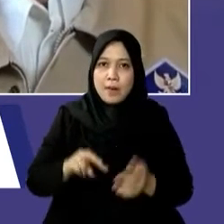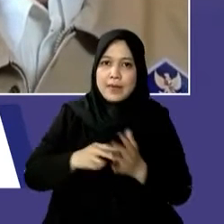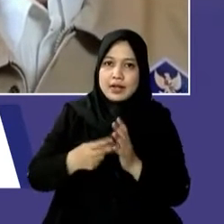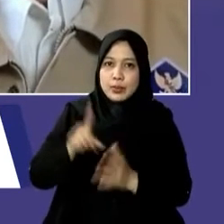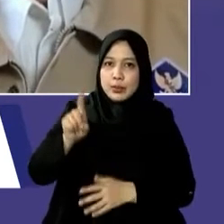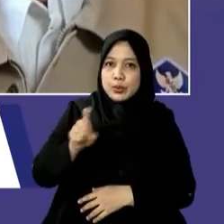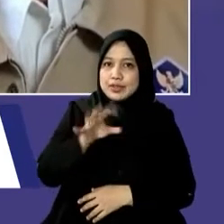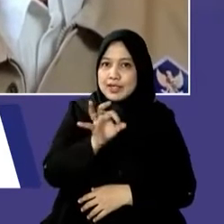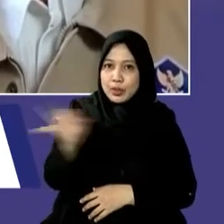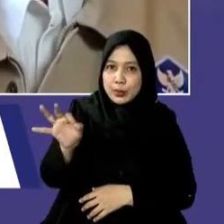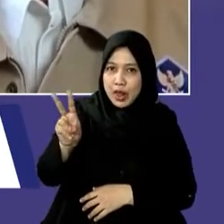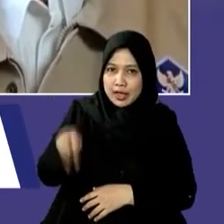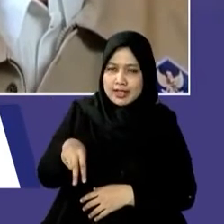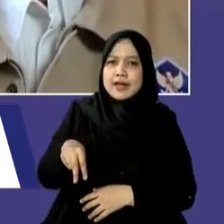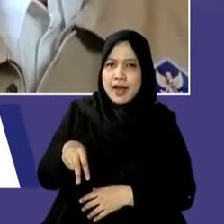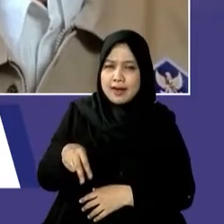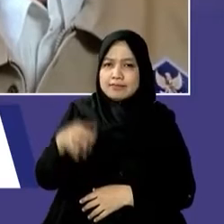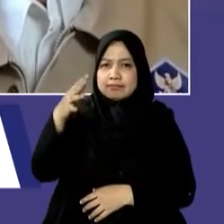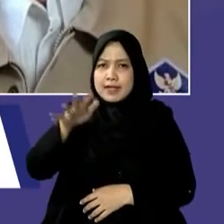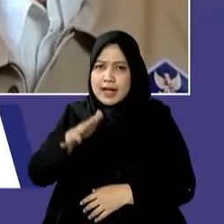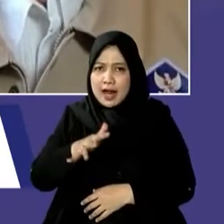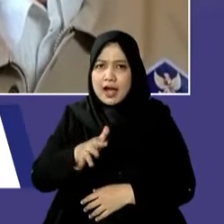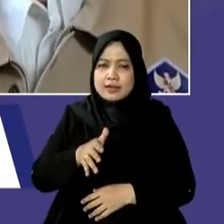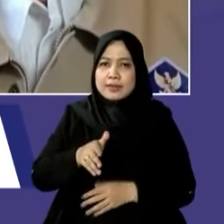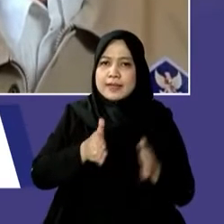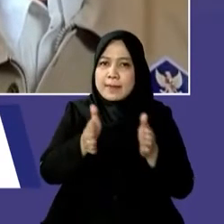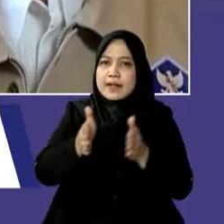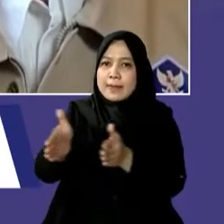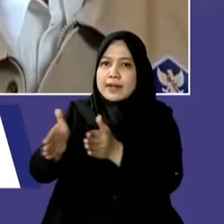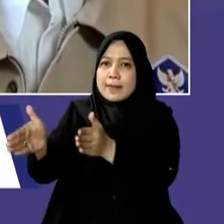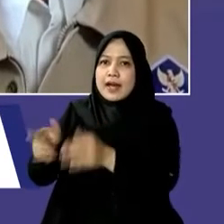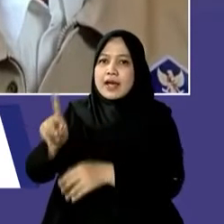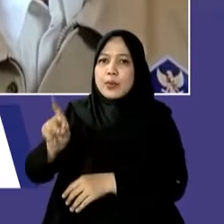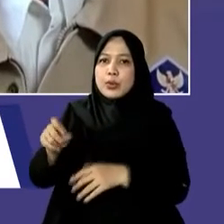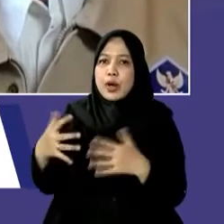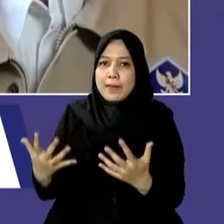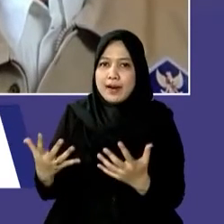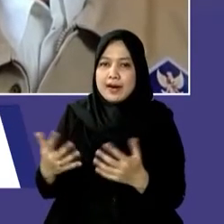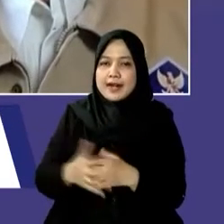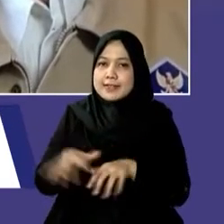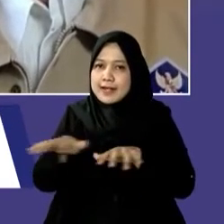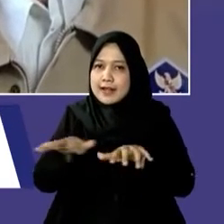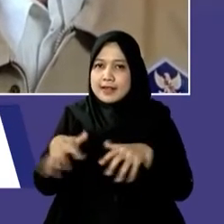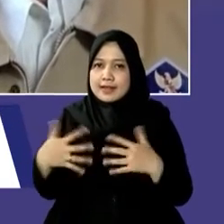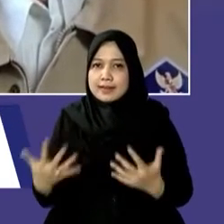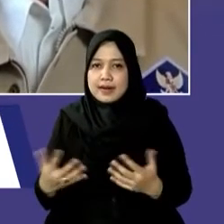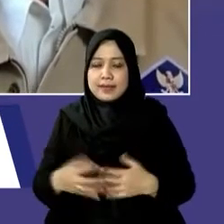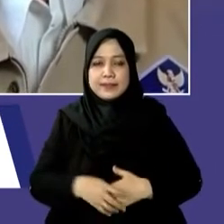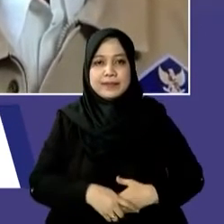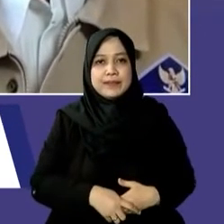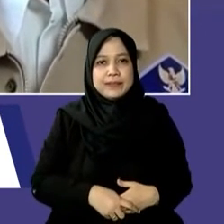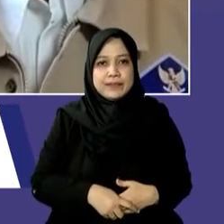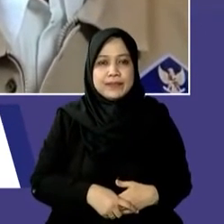dibutuhkannya kira-kira bidang kerelawanan apa saja yang saat ini masih sangat diperlukan dan apa saja Mas Andreas pengingat